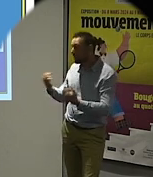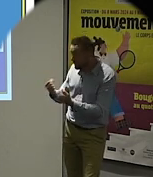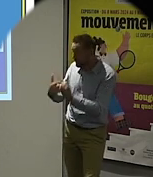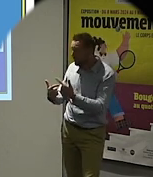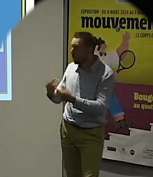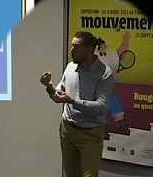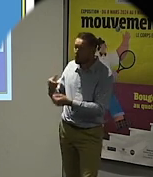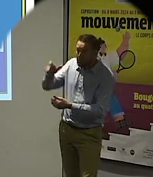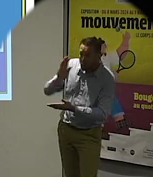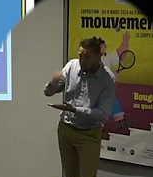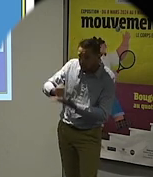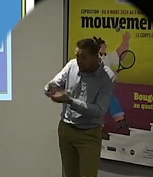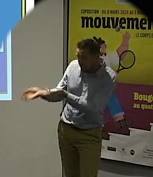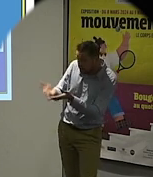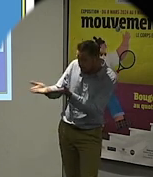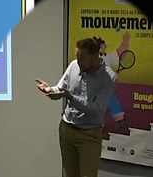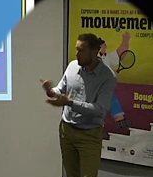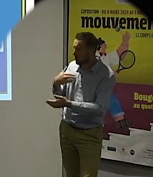conclure là-dessus,